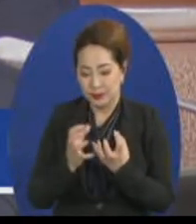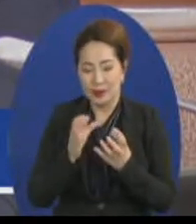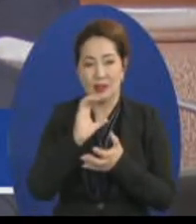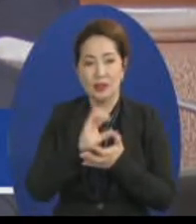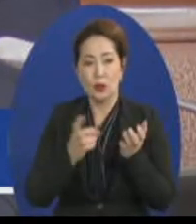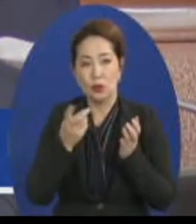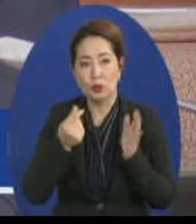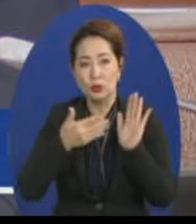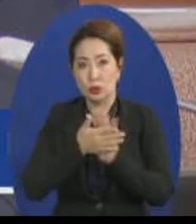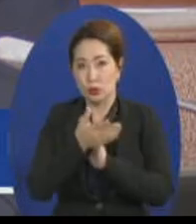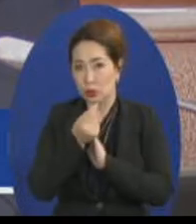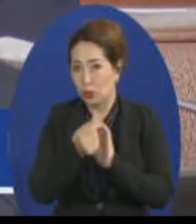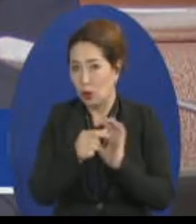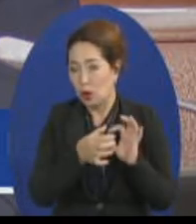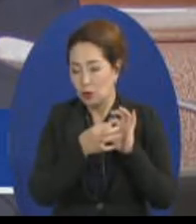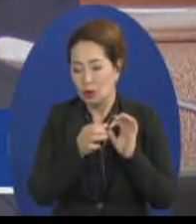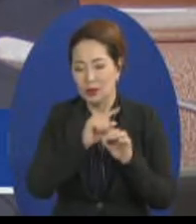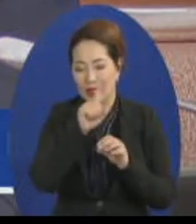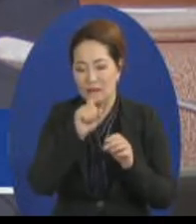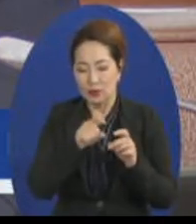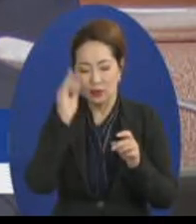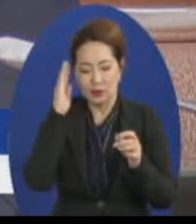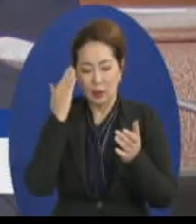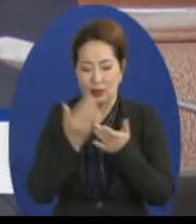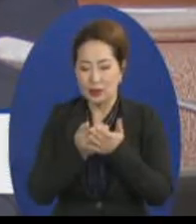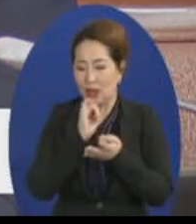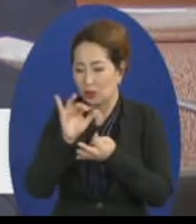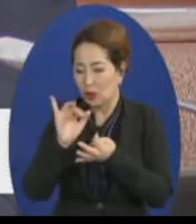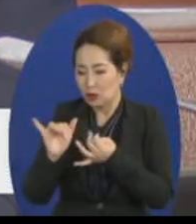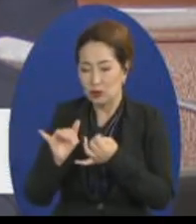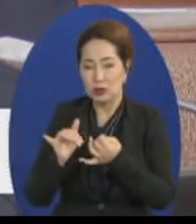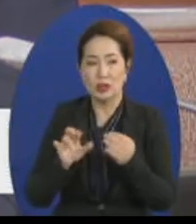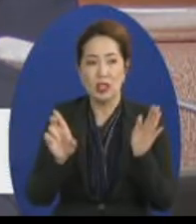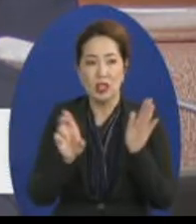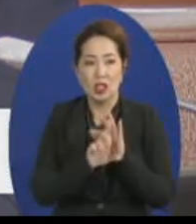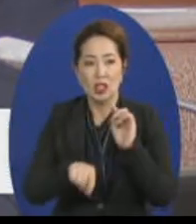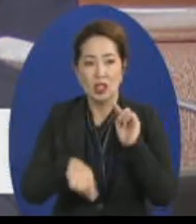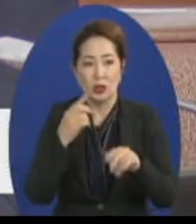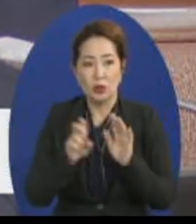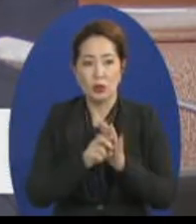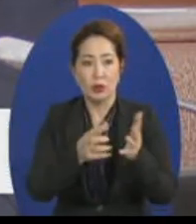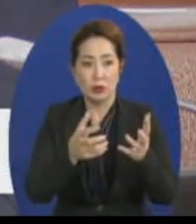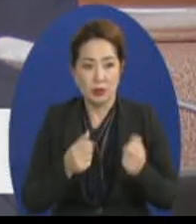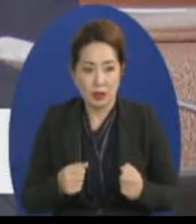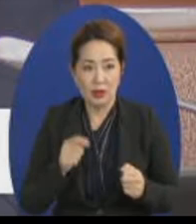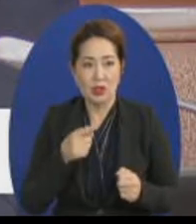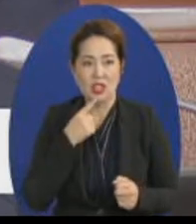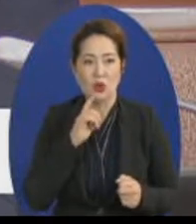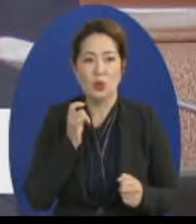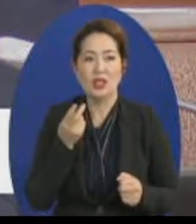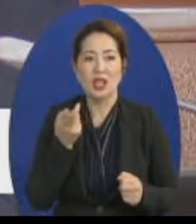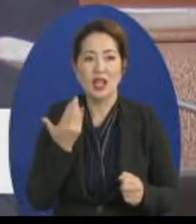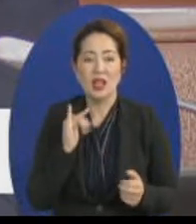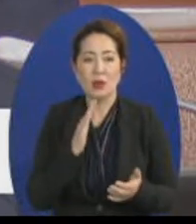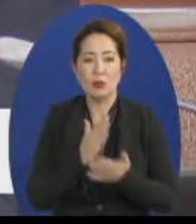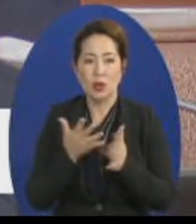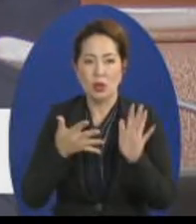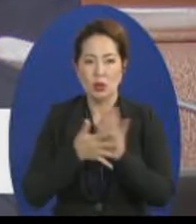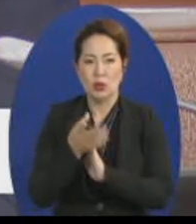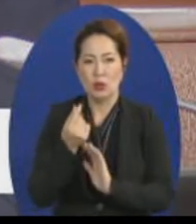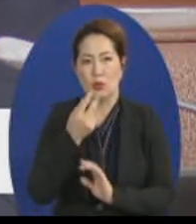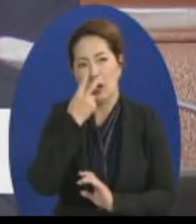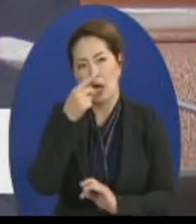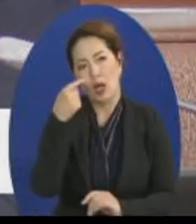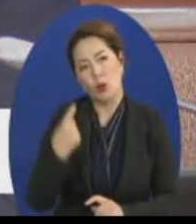асуудал дээр байгаа зарим саналуудаа тодруулах одоо арай илүү боломж олж авах энийг өндөрлөлтөөр нөхцөл байдаг шүү дээ. Дандаа төсөв хард